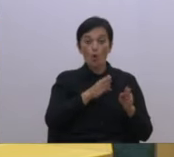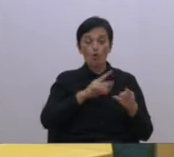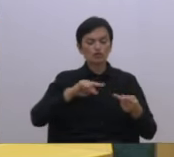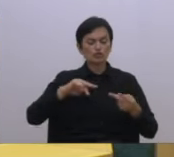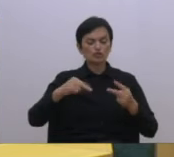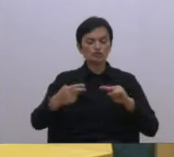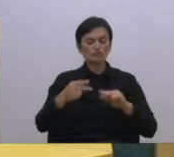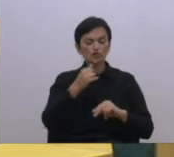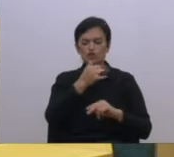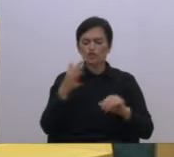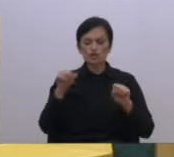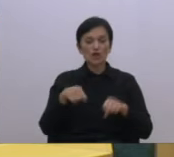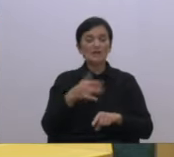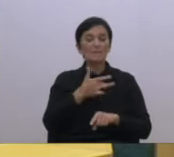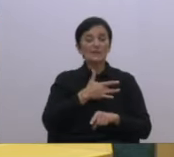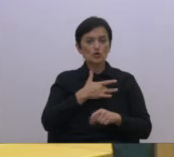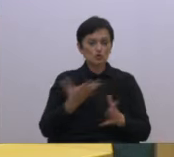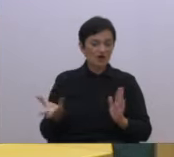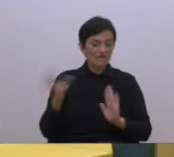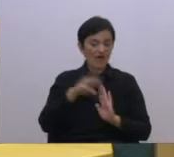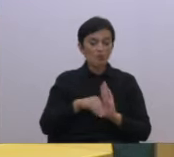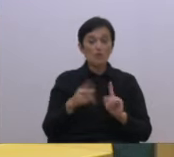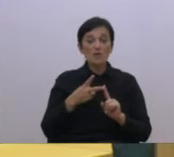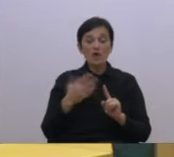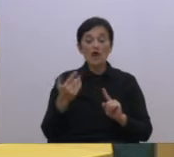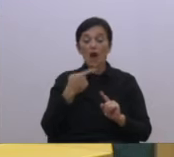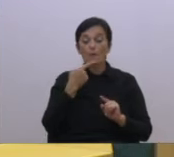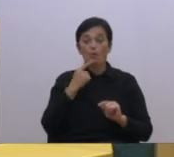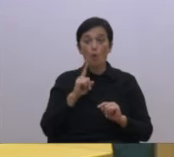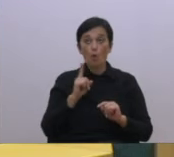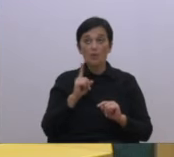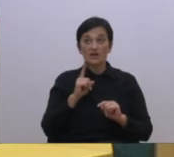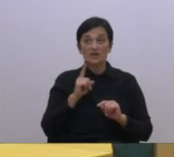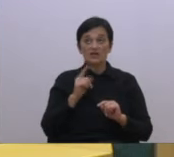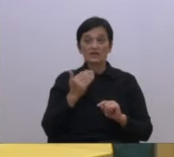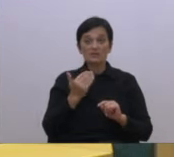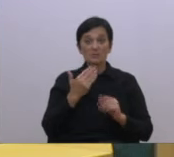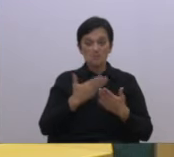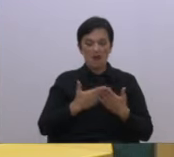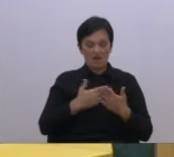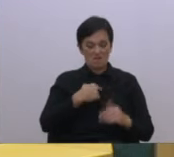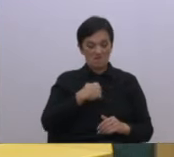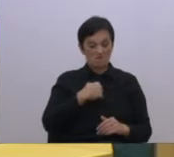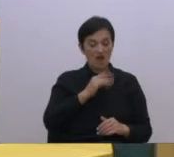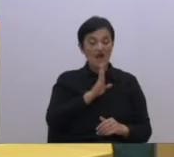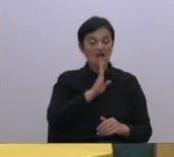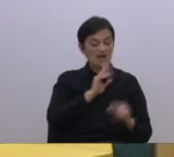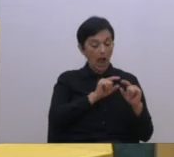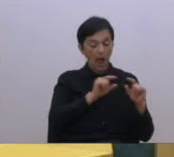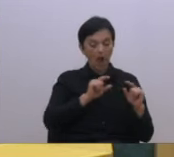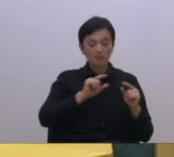შეუძლებელია, იგულისხმებ ამ ყველაფერში, მაგრამ მეორე მხრივ ამბობს, რომ სწორედ სქესისადმი მიკუთვნების მიზანი არის